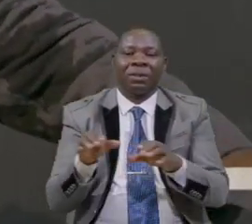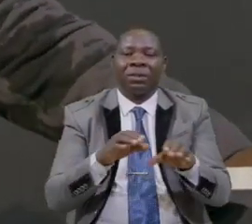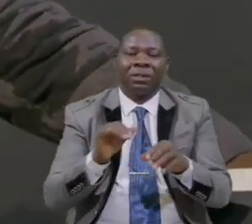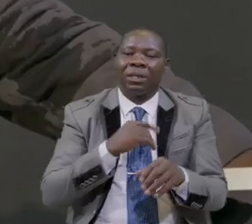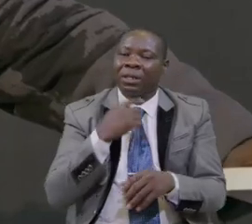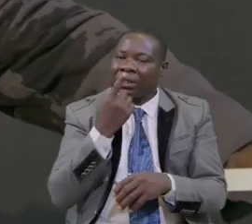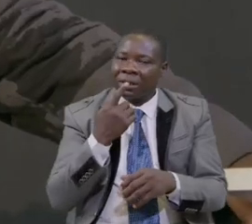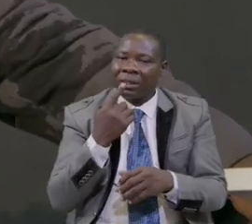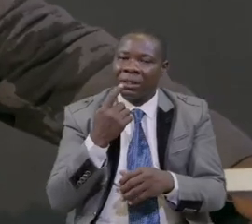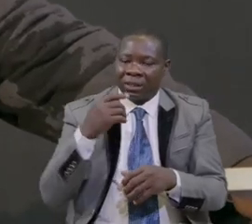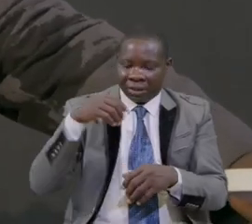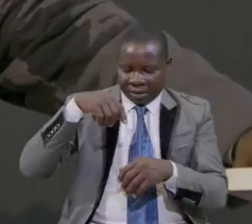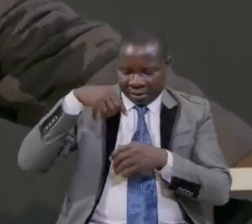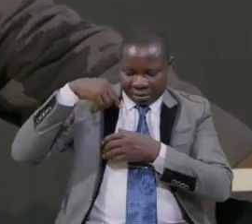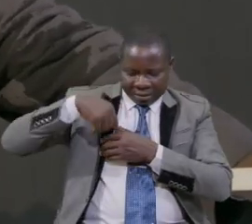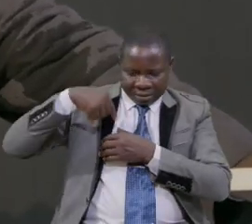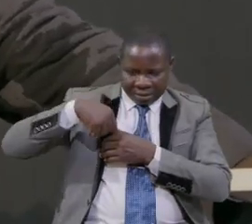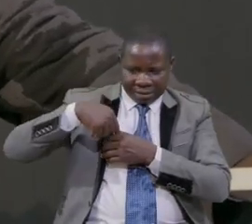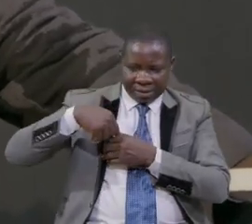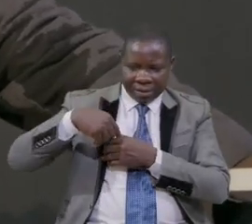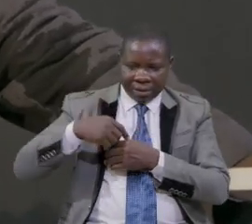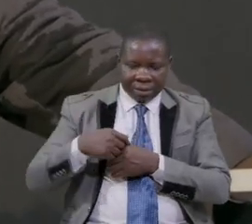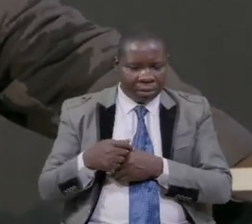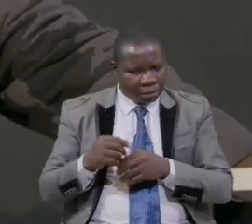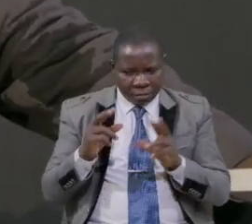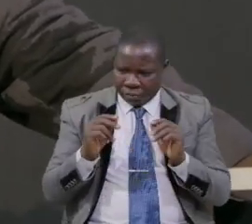Est-ce que je me suis dit, c'est pas aujourd'hui?